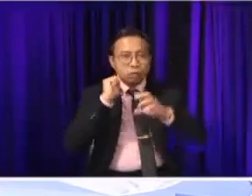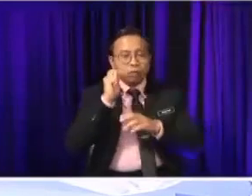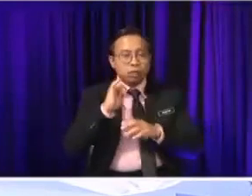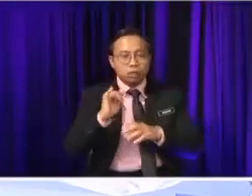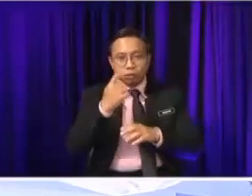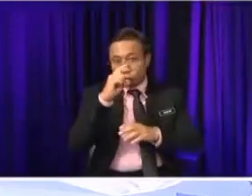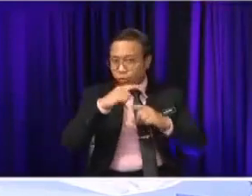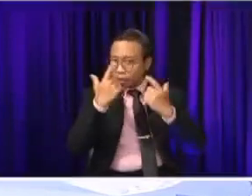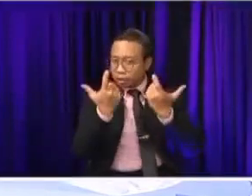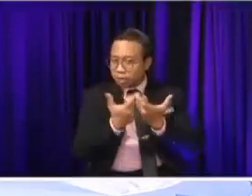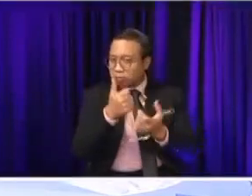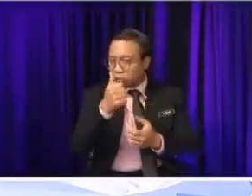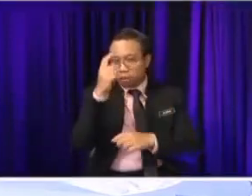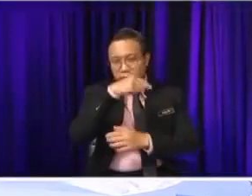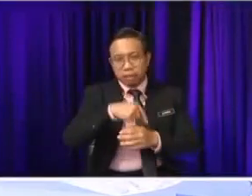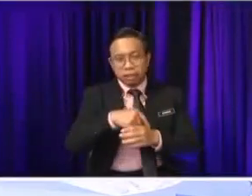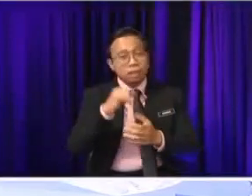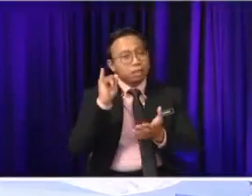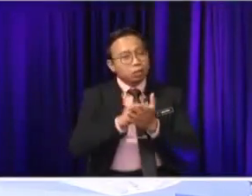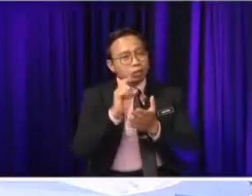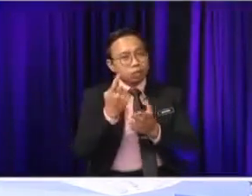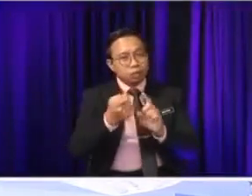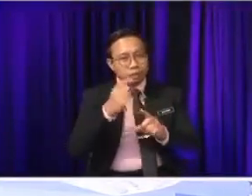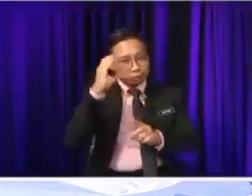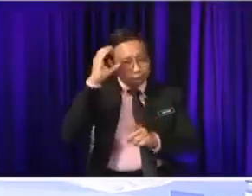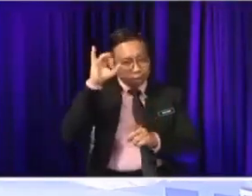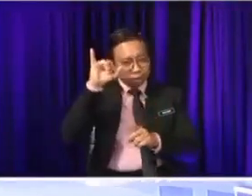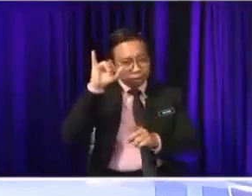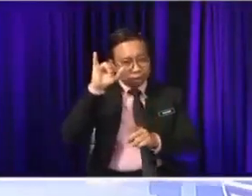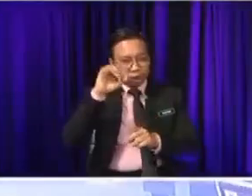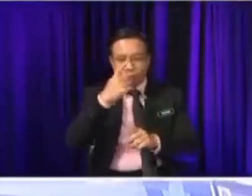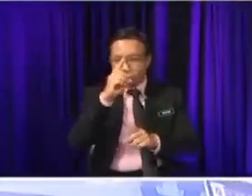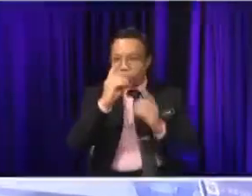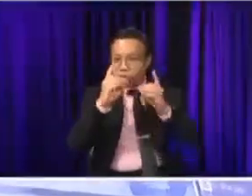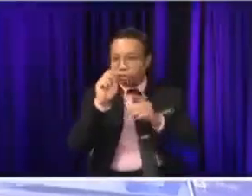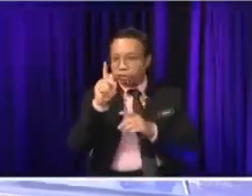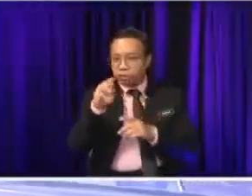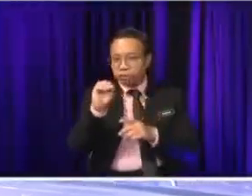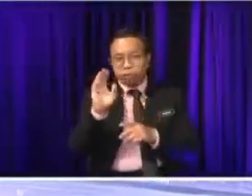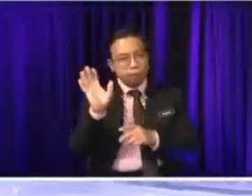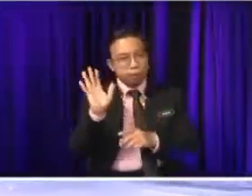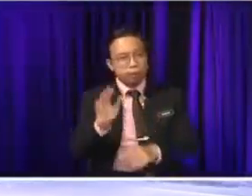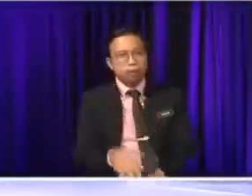kelas yang cukup menarik hari ini sekian daripada saya kita jumpa lagi hanya 3 TV KPM